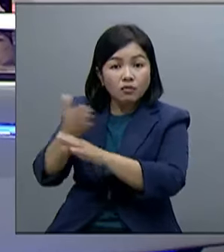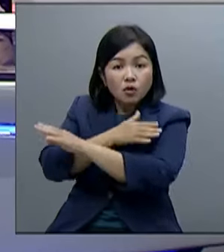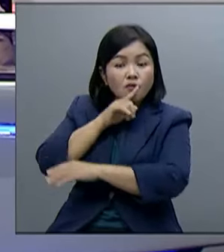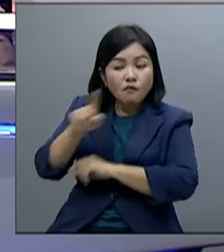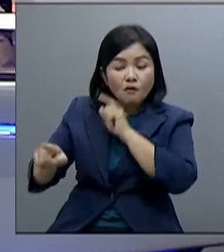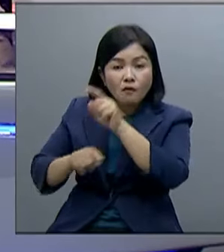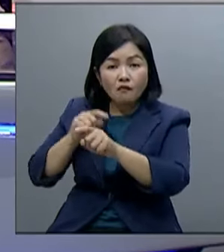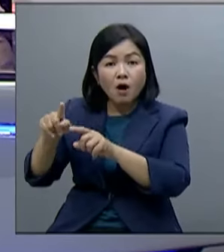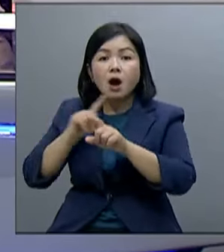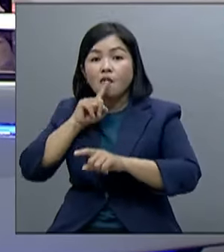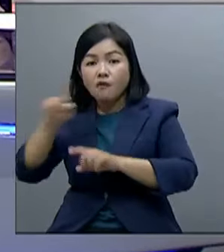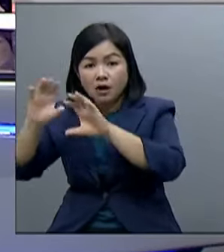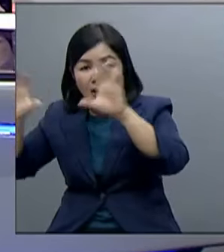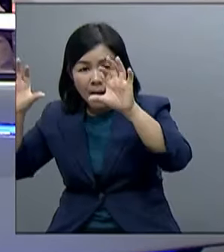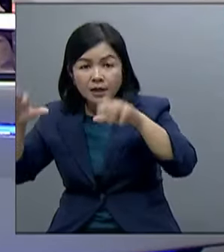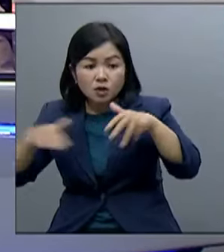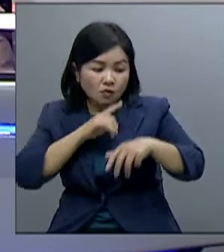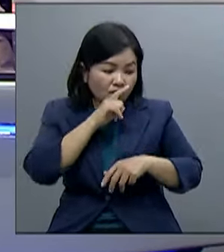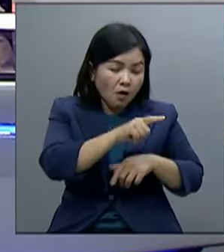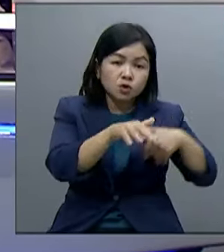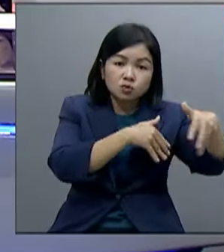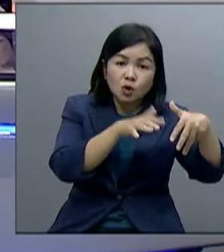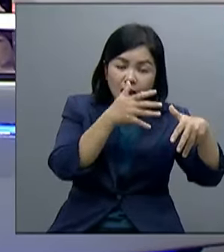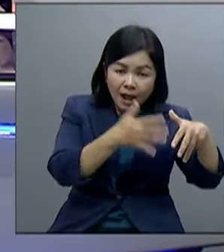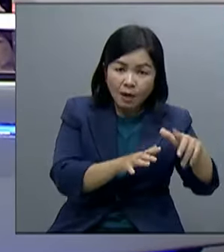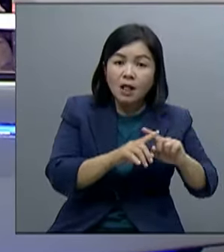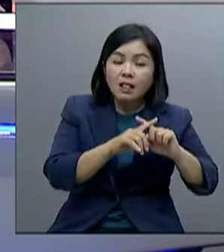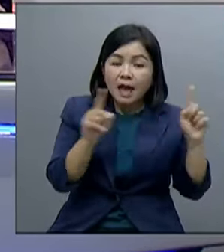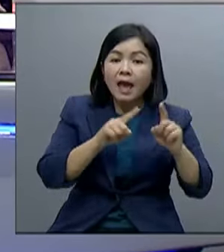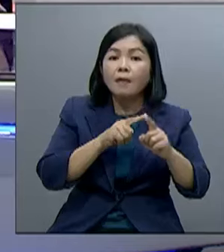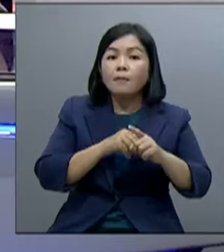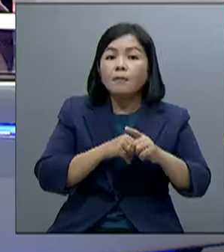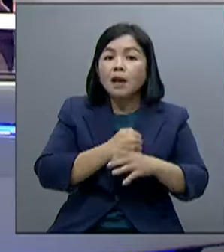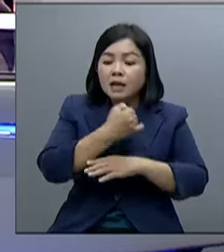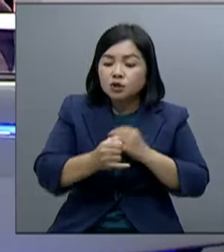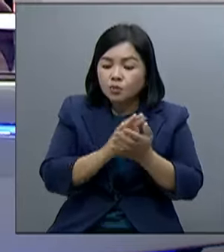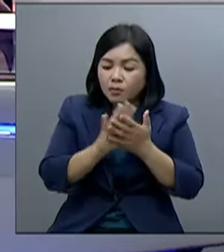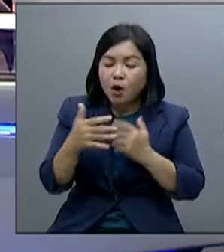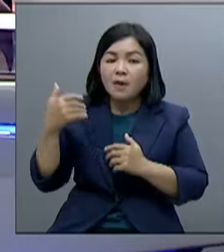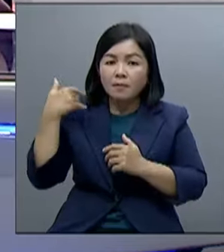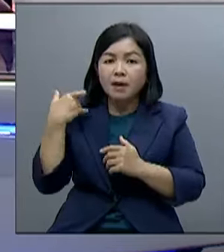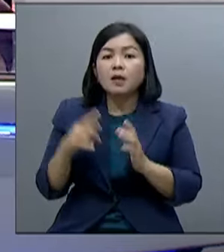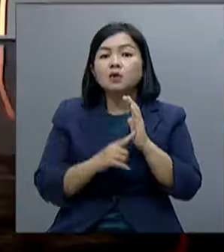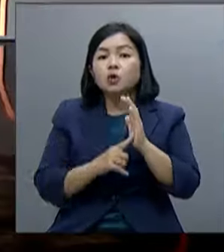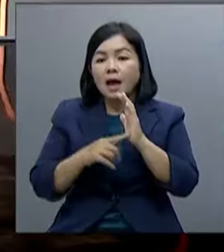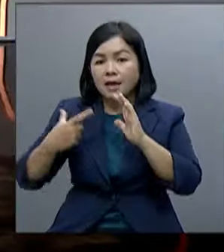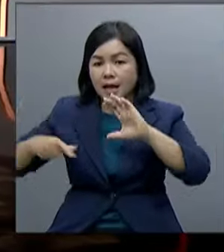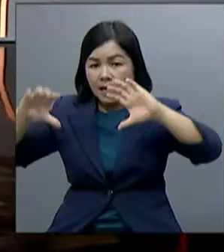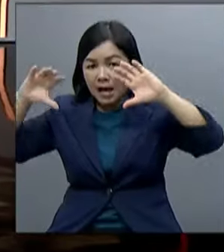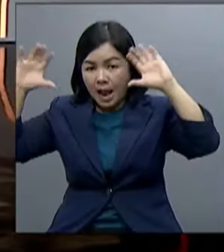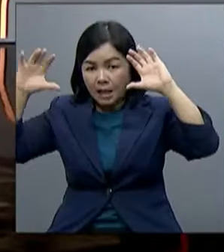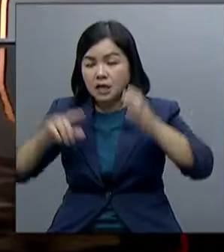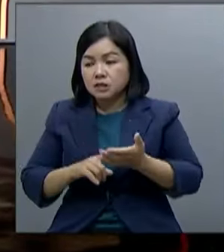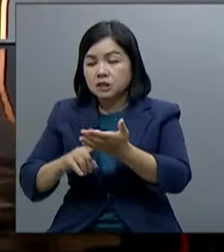ไปมาระหว่างรัฐและประชาชนมาแล้วแต่ก็มีคดีที่ยุติไปค่ะเริ่มจากคดีที่พนักงานอัยการส่ง